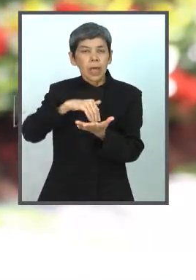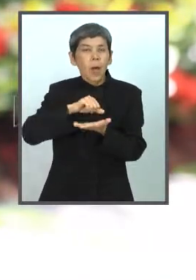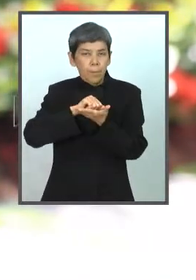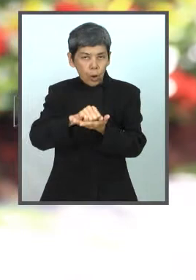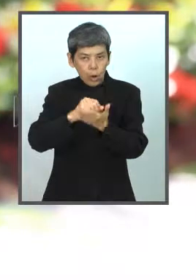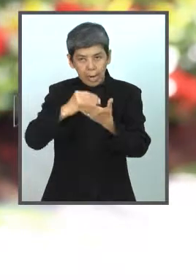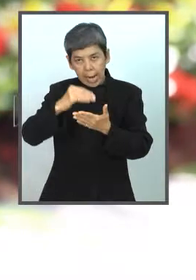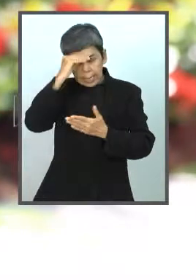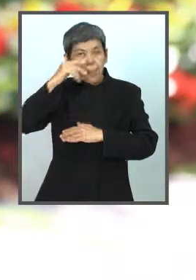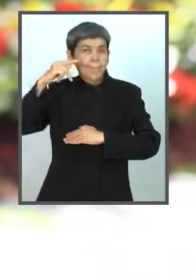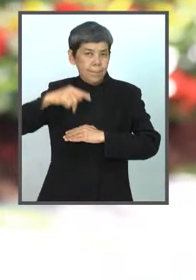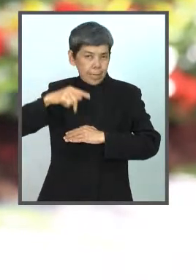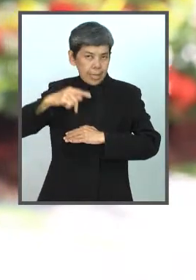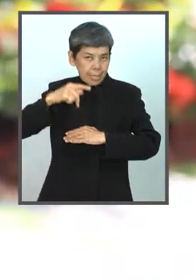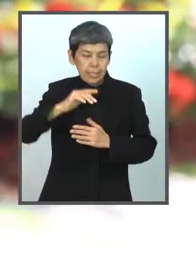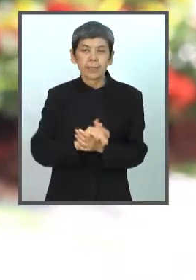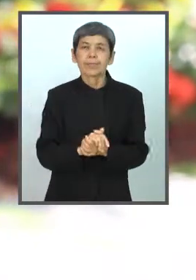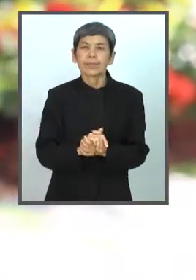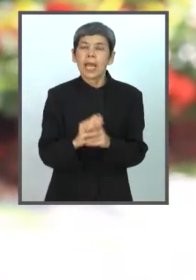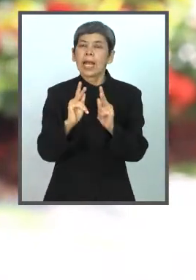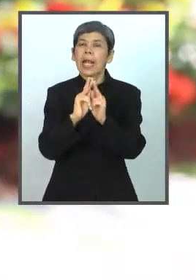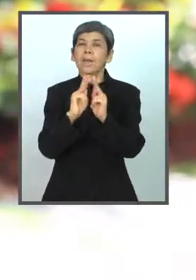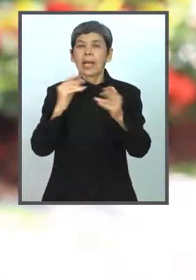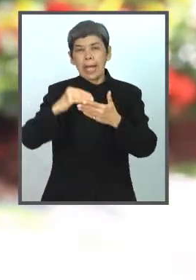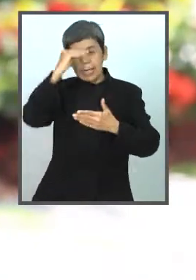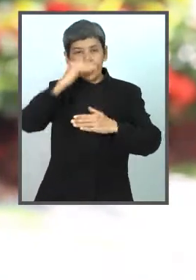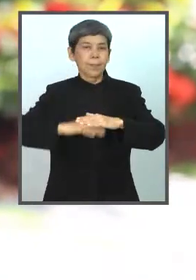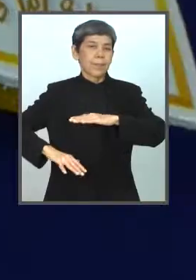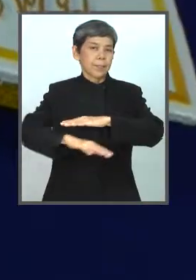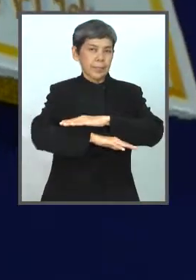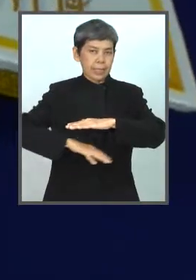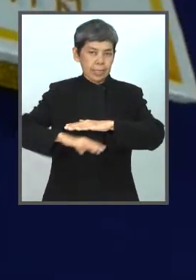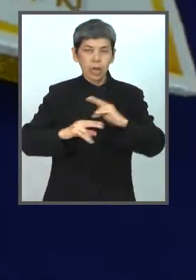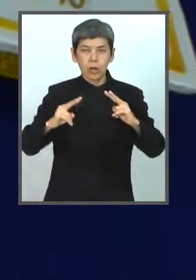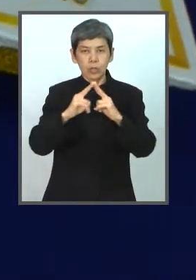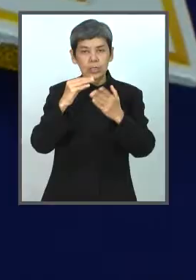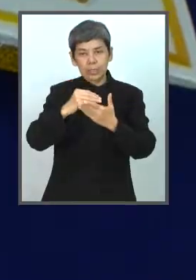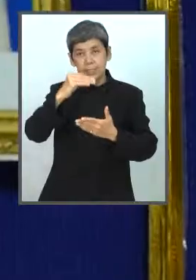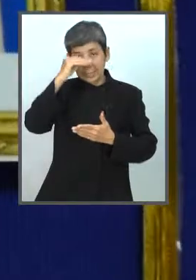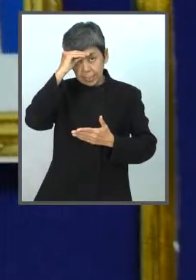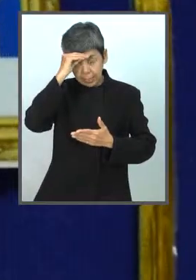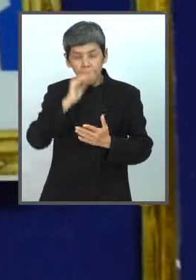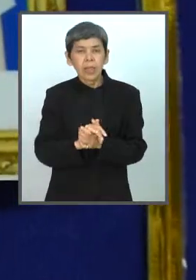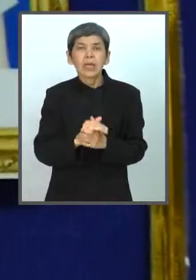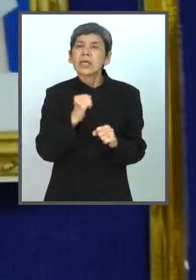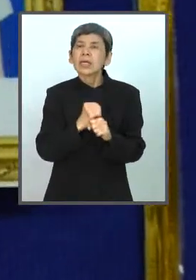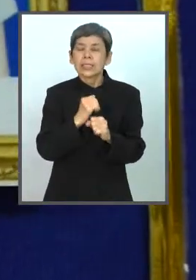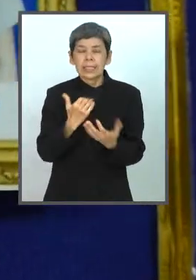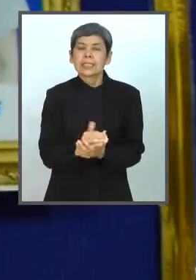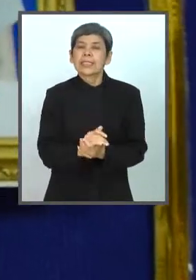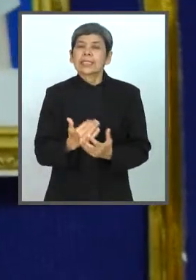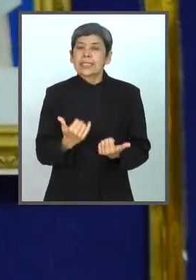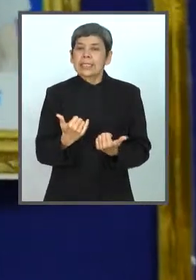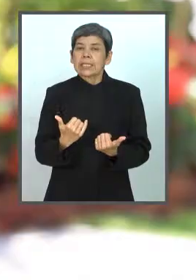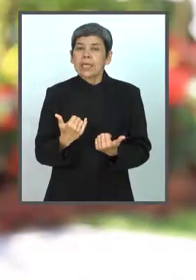บริหารงานการศึกษาพิเศษสำนักงานคณะกรรมการการศึกษาขั้นพื้นฐานกระทรวงศึกษาธิการก็คือปวดตาม